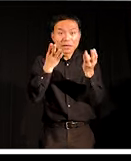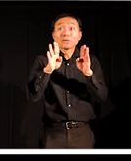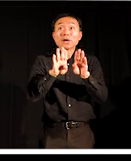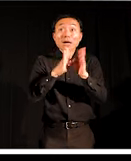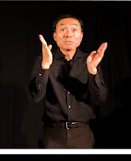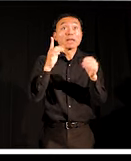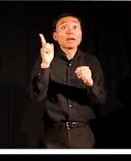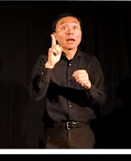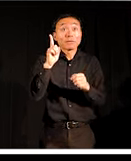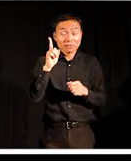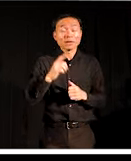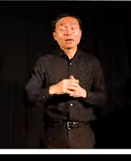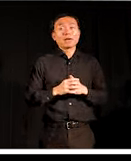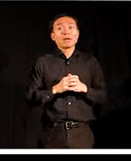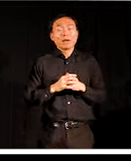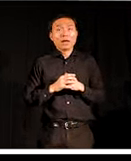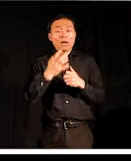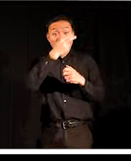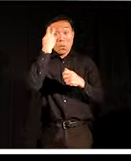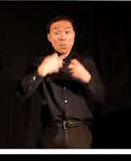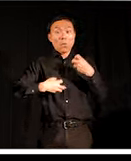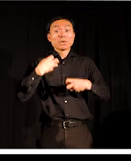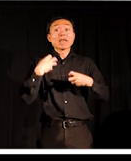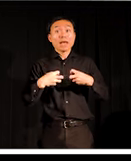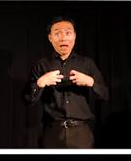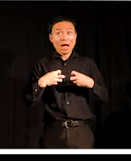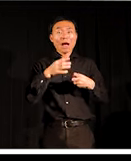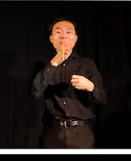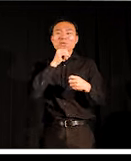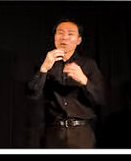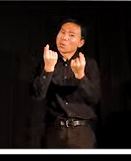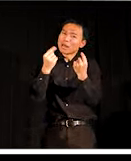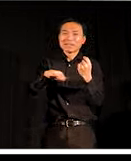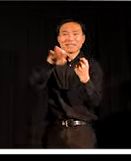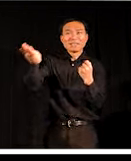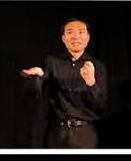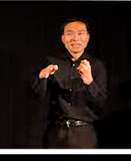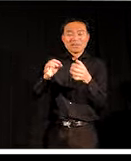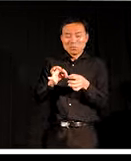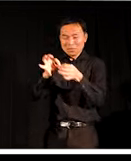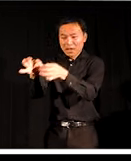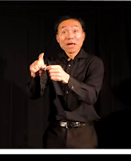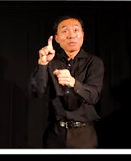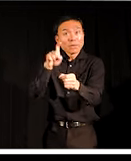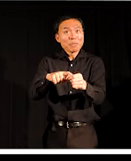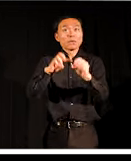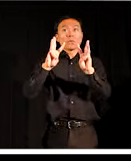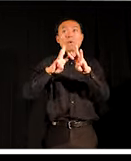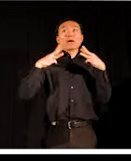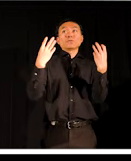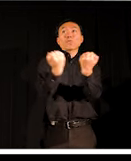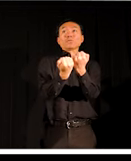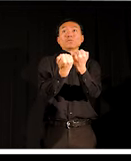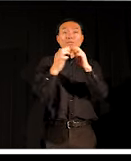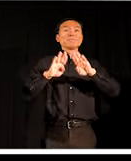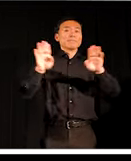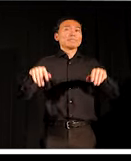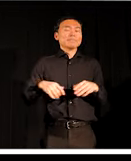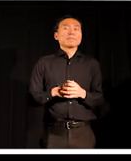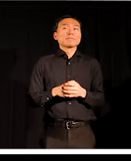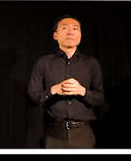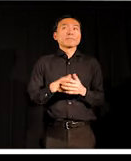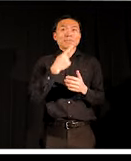この主体的あの高校生が同世代へ伝えるためのワークショップという取り組みですねこれはあの私たち